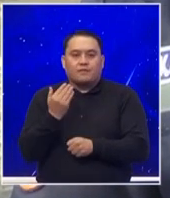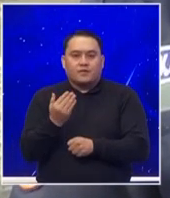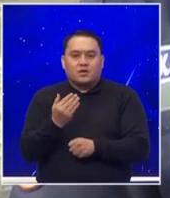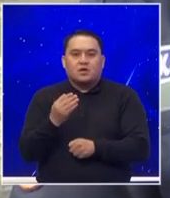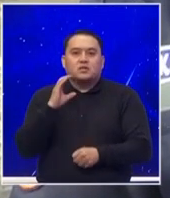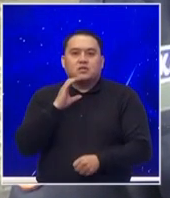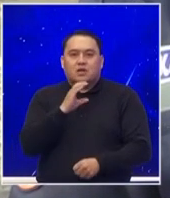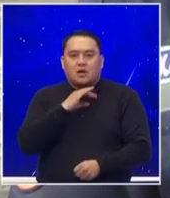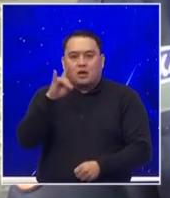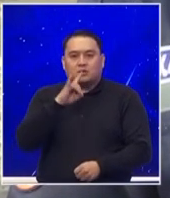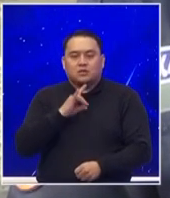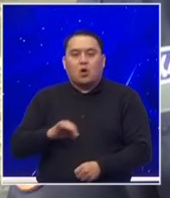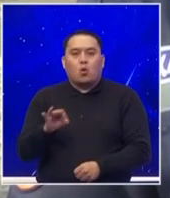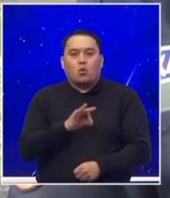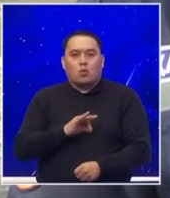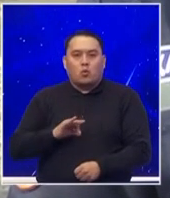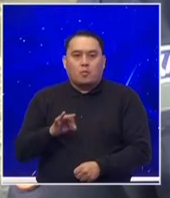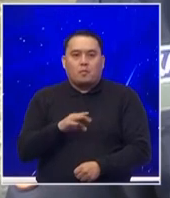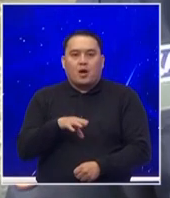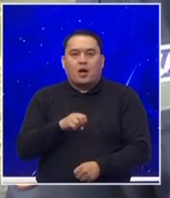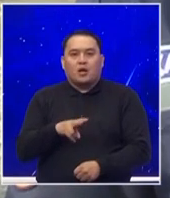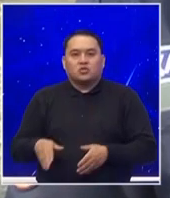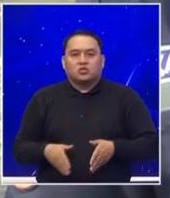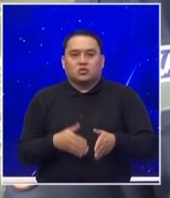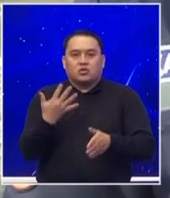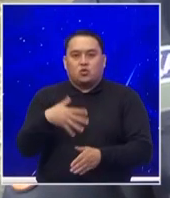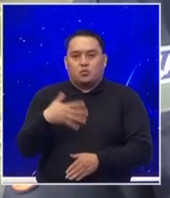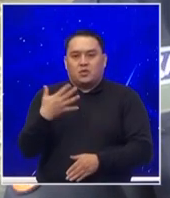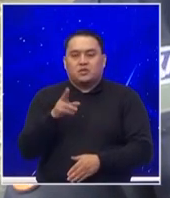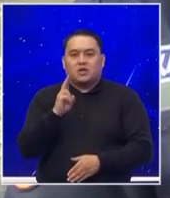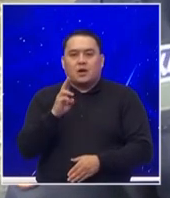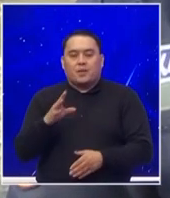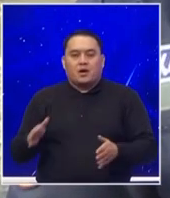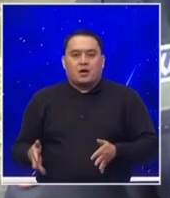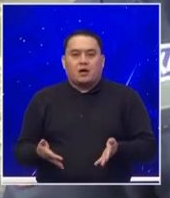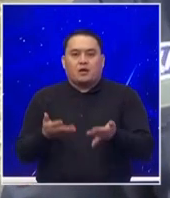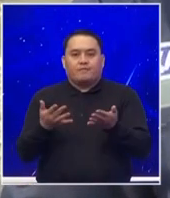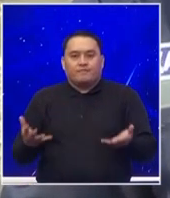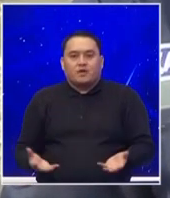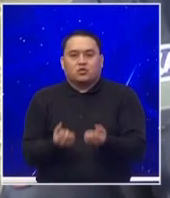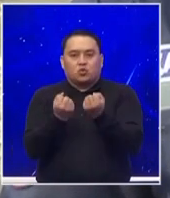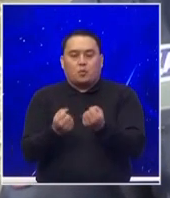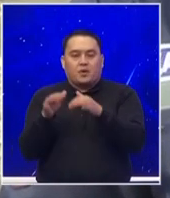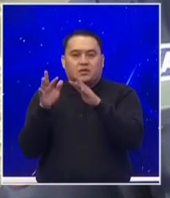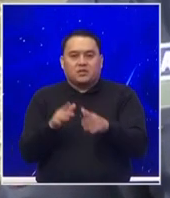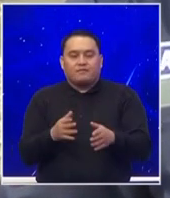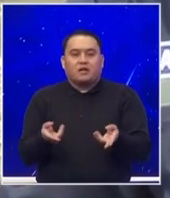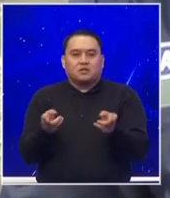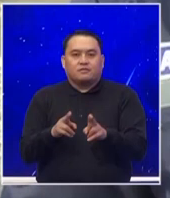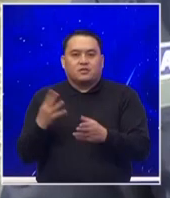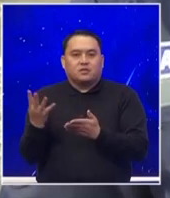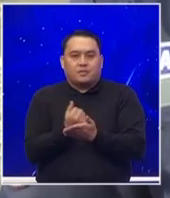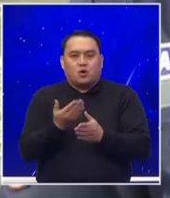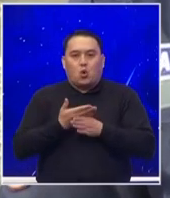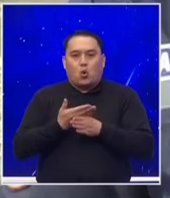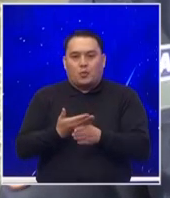Шығыс Қазақстан облысы аумағында Достық-Мақаншы автожолының 55-ші шақырымында қар құрсауынан 2 жүк автомобиль машинасын шығарып алды. 4 адамға